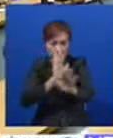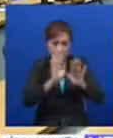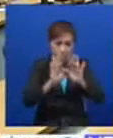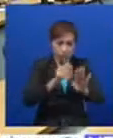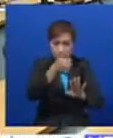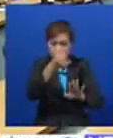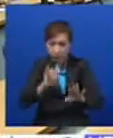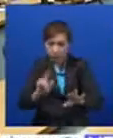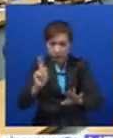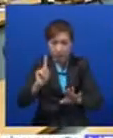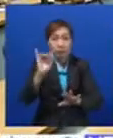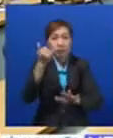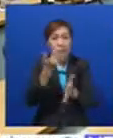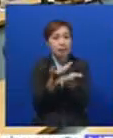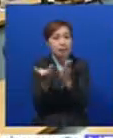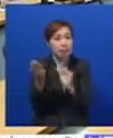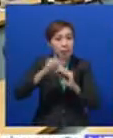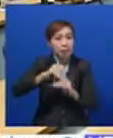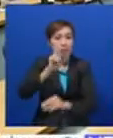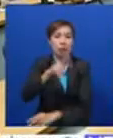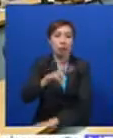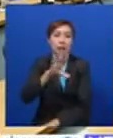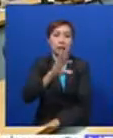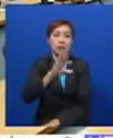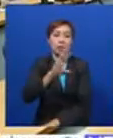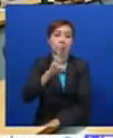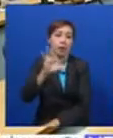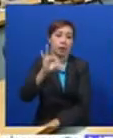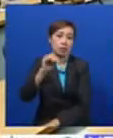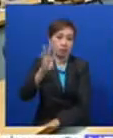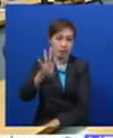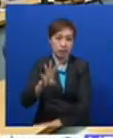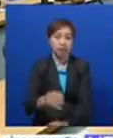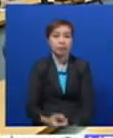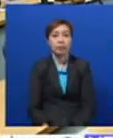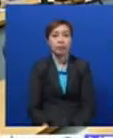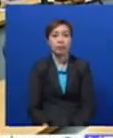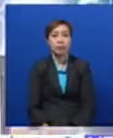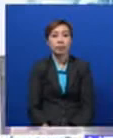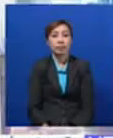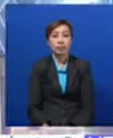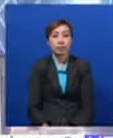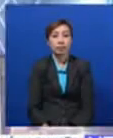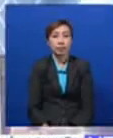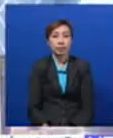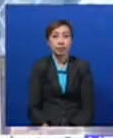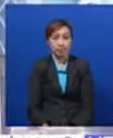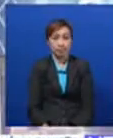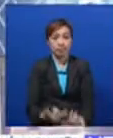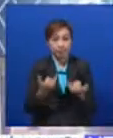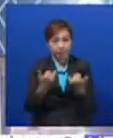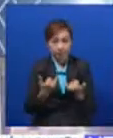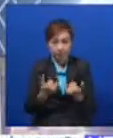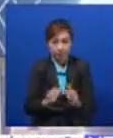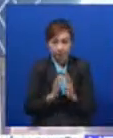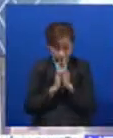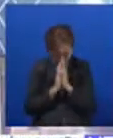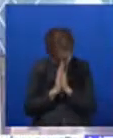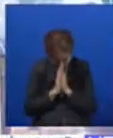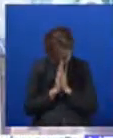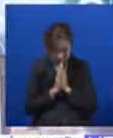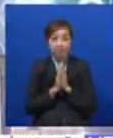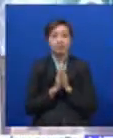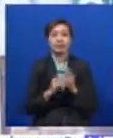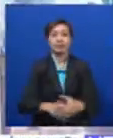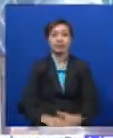ดสินใจซื้อเพิ่มอีก 2,694 คันค่ะ ส่วนบรรยากาศการลงทุนในตลาดหุ้นไทยนะค